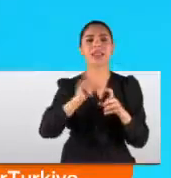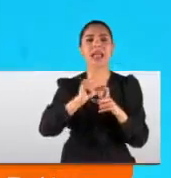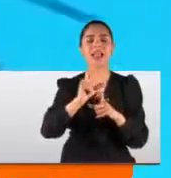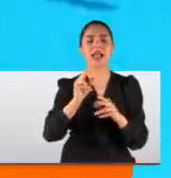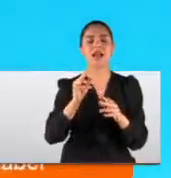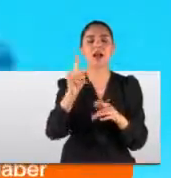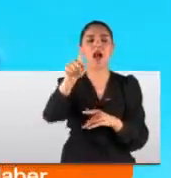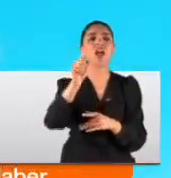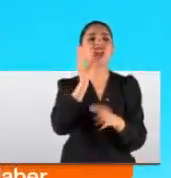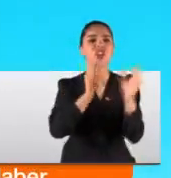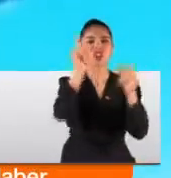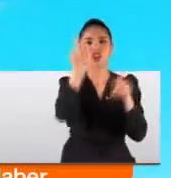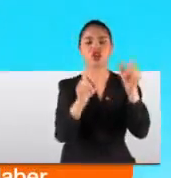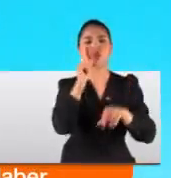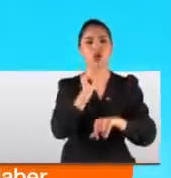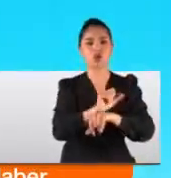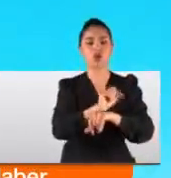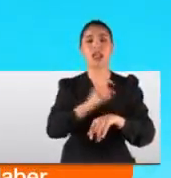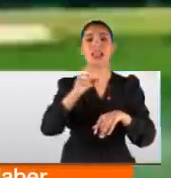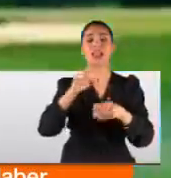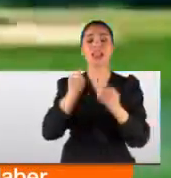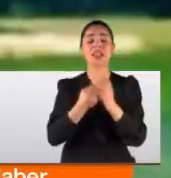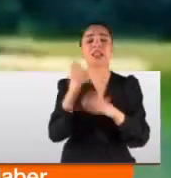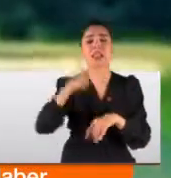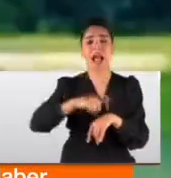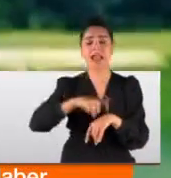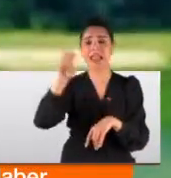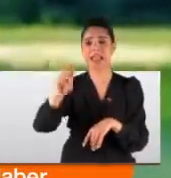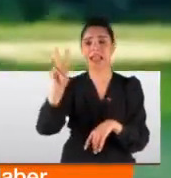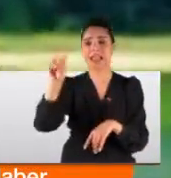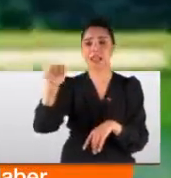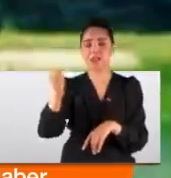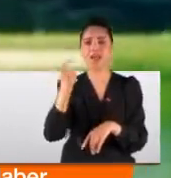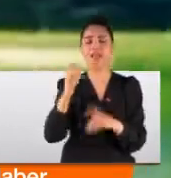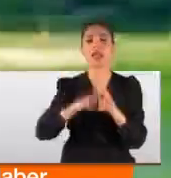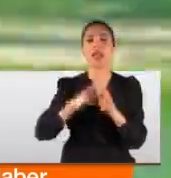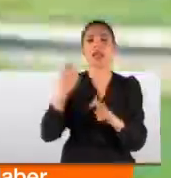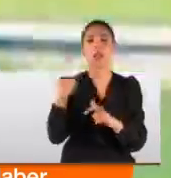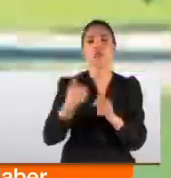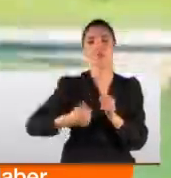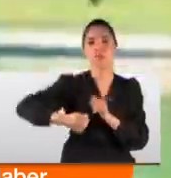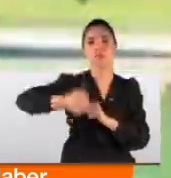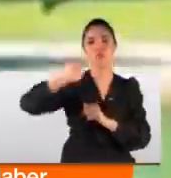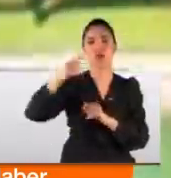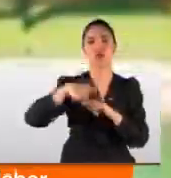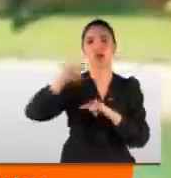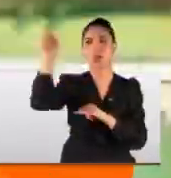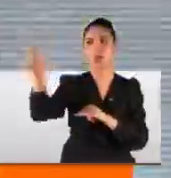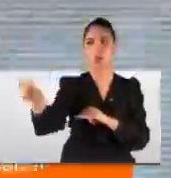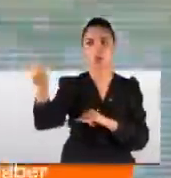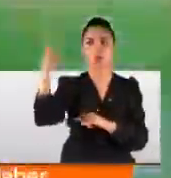alındı. Saat 8.26'da darbeci subaylar tarafından rehin alınan Genelkurmay Başkanı Orgeneral Hulusi